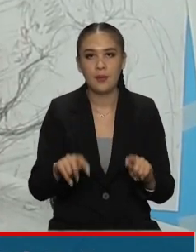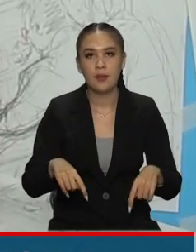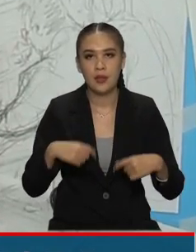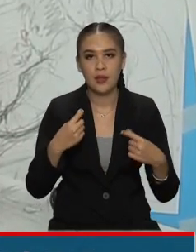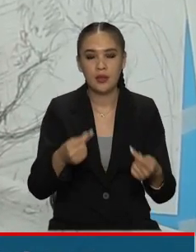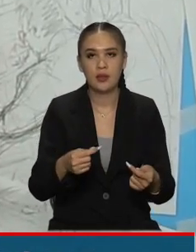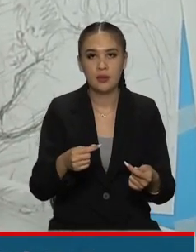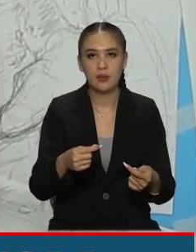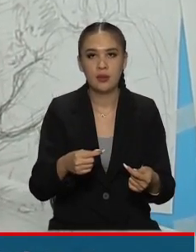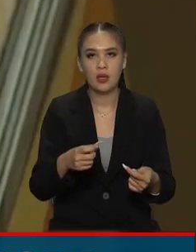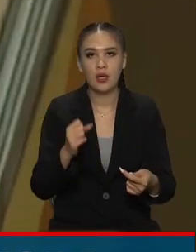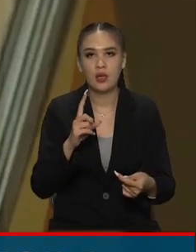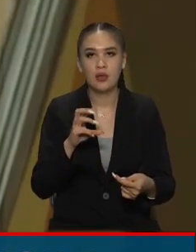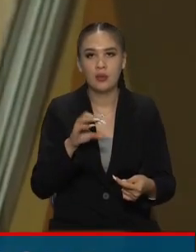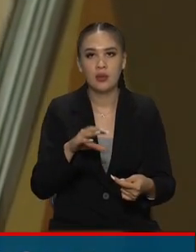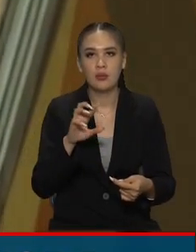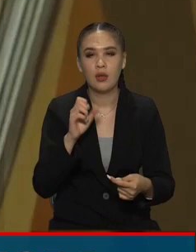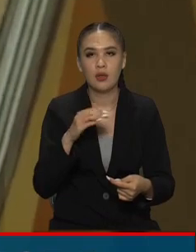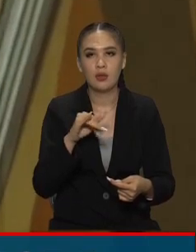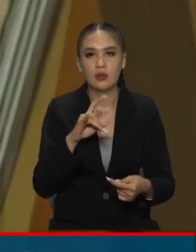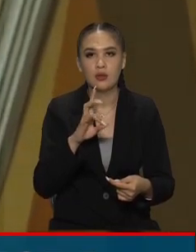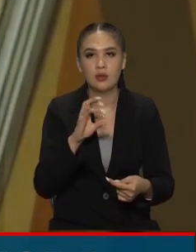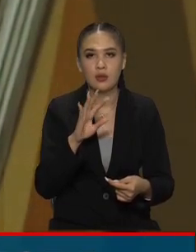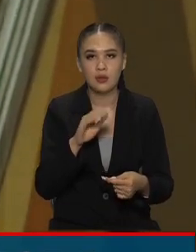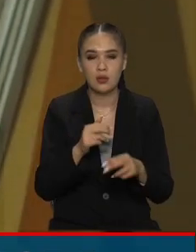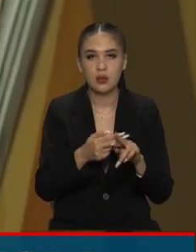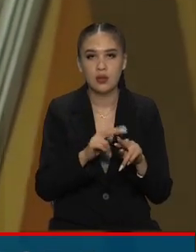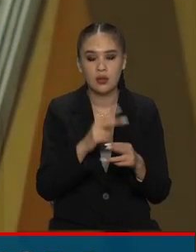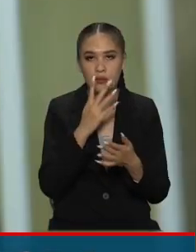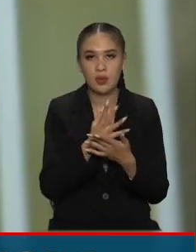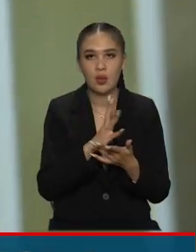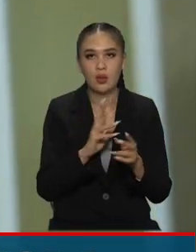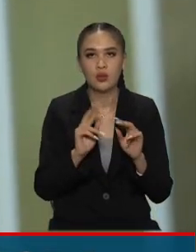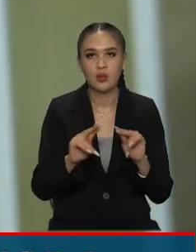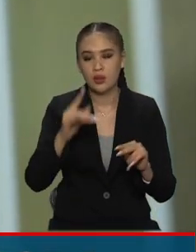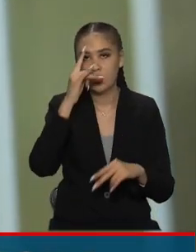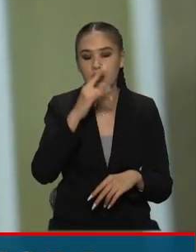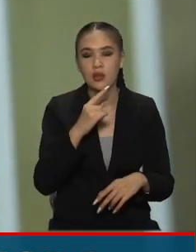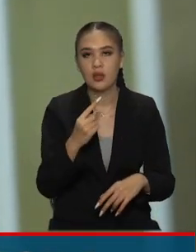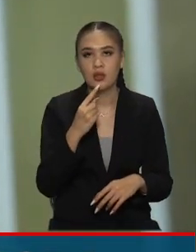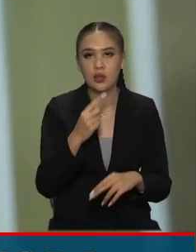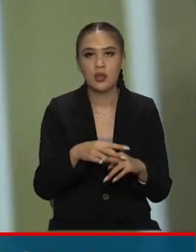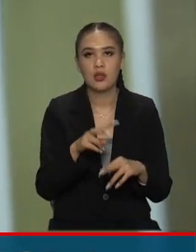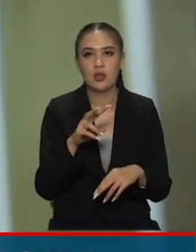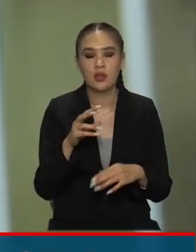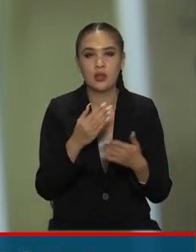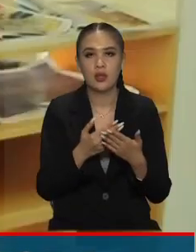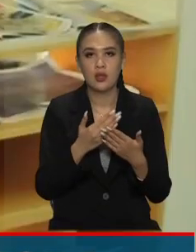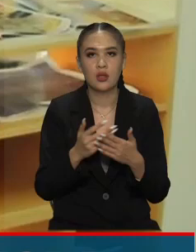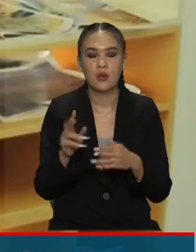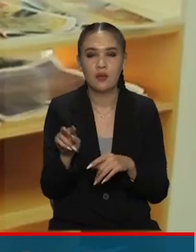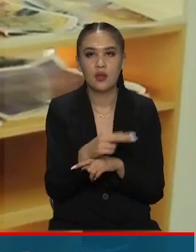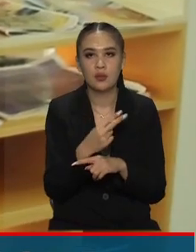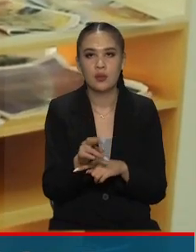музею Ахмета Байтурсынова. Свою лепту в оформление календаря внесли учитель казахского языка и литературы Рабига Тоганакова с